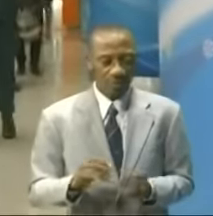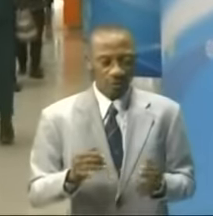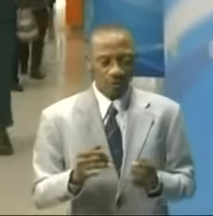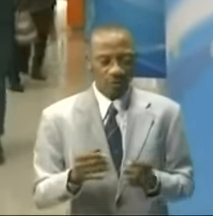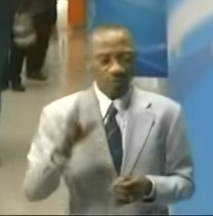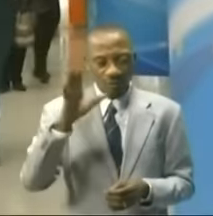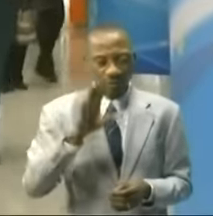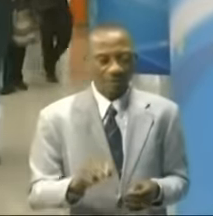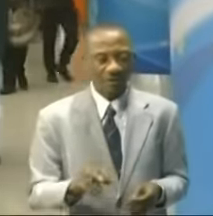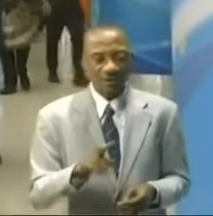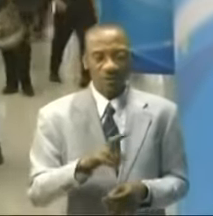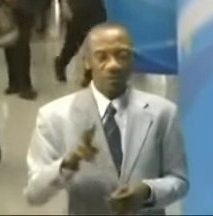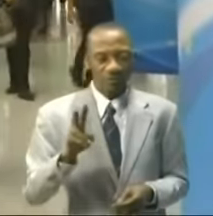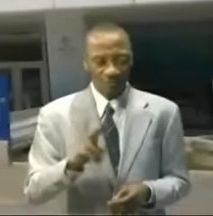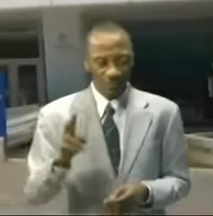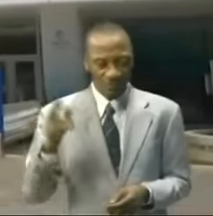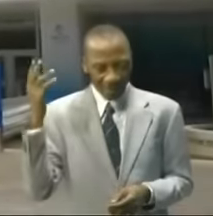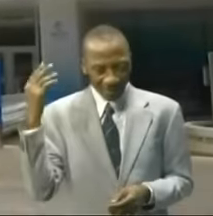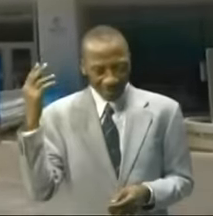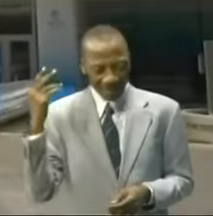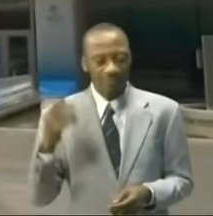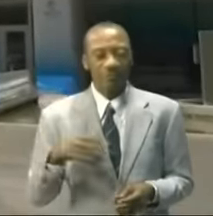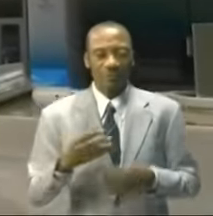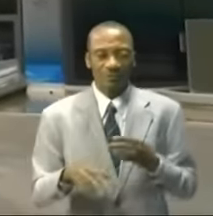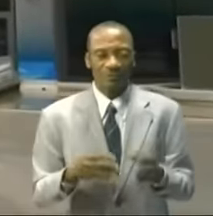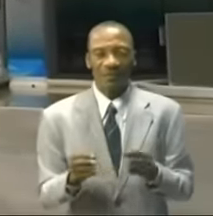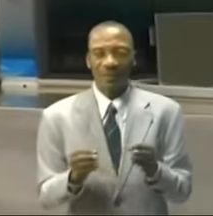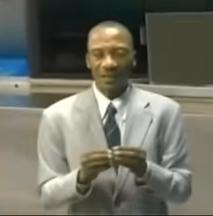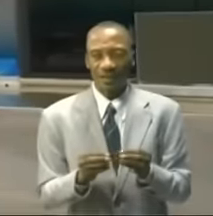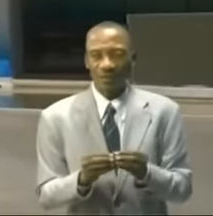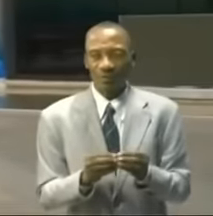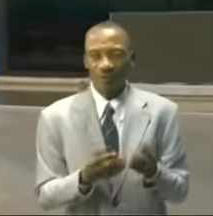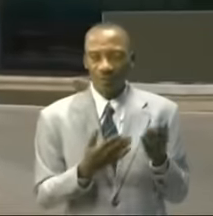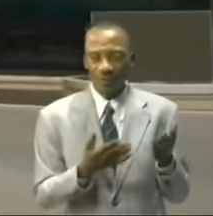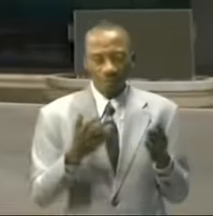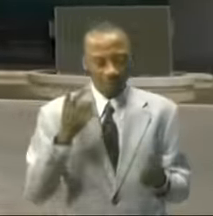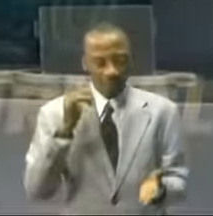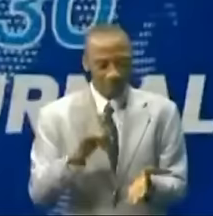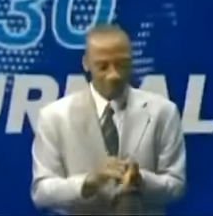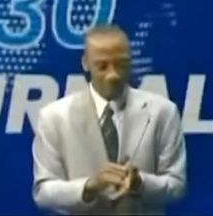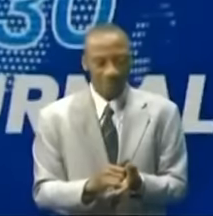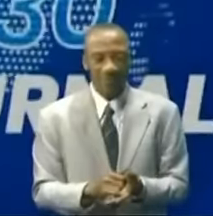ces dernières journées du Forum sur la coopération de médias sino-africains.